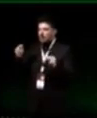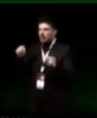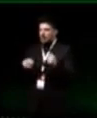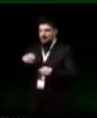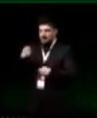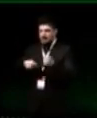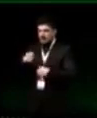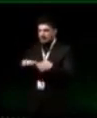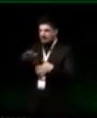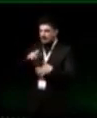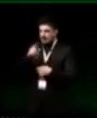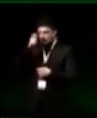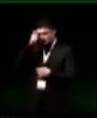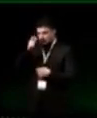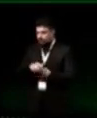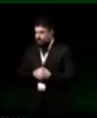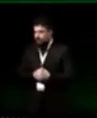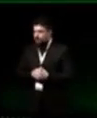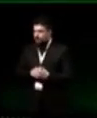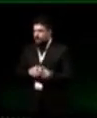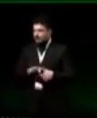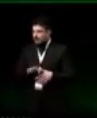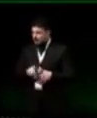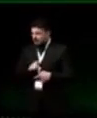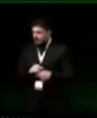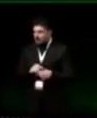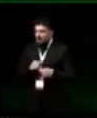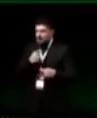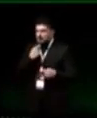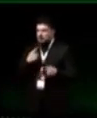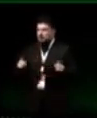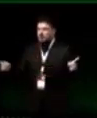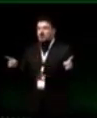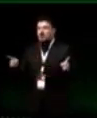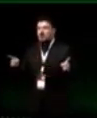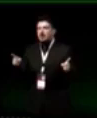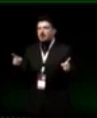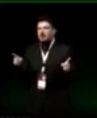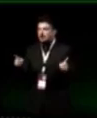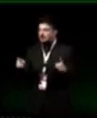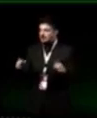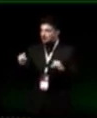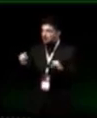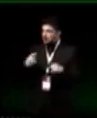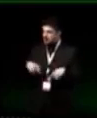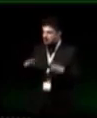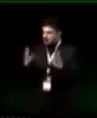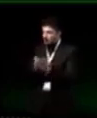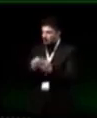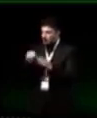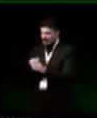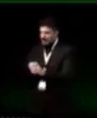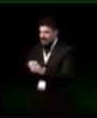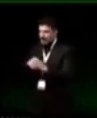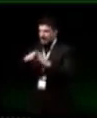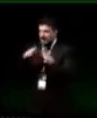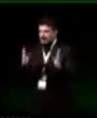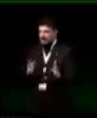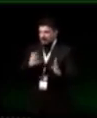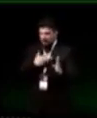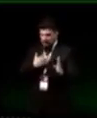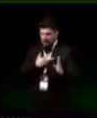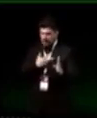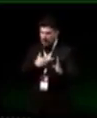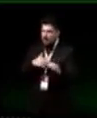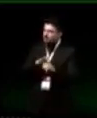voi democratici, siamo quelli che quando vanno nel mondo hanno una casa, non siamo scappati di casa, non siamo persone che non hanno una